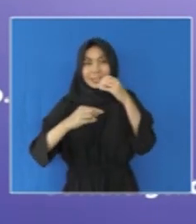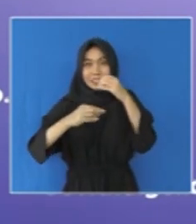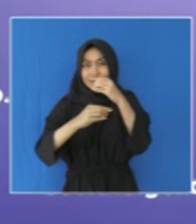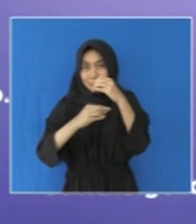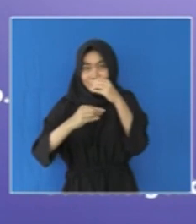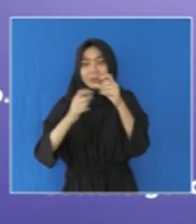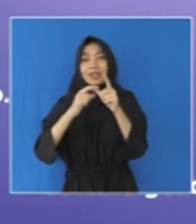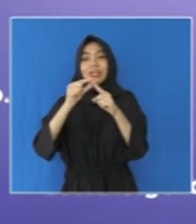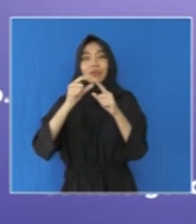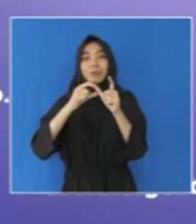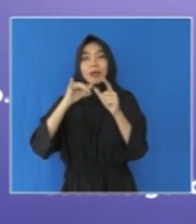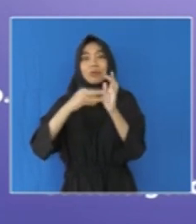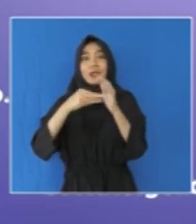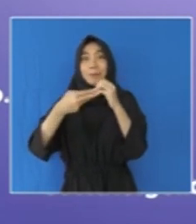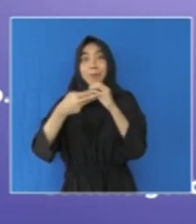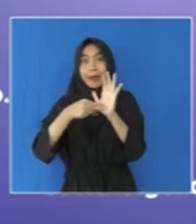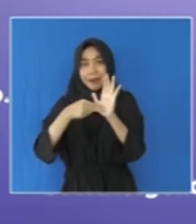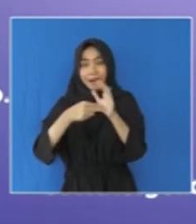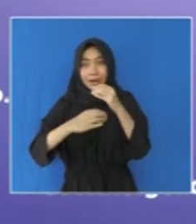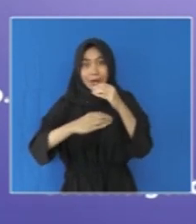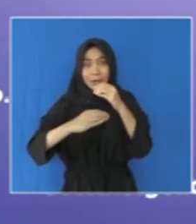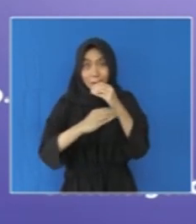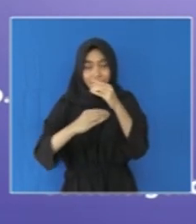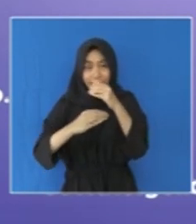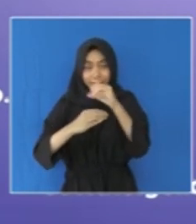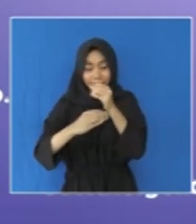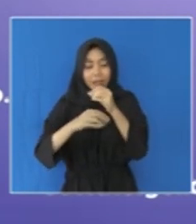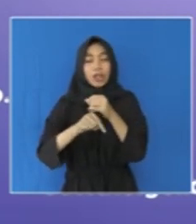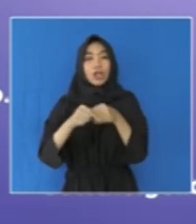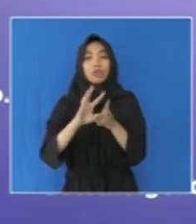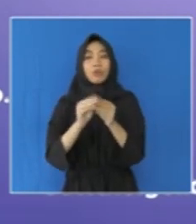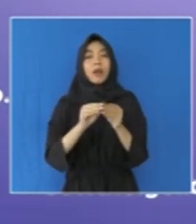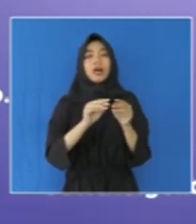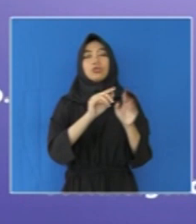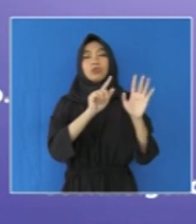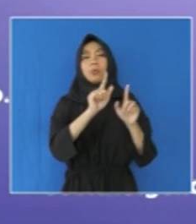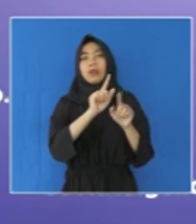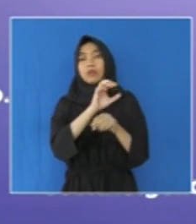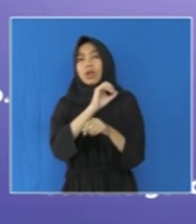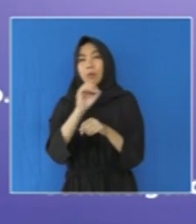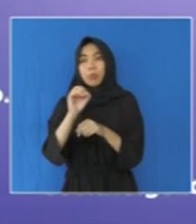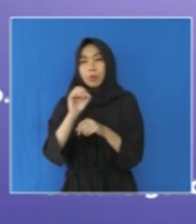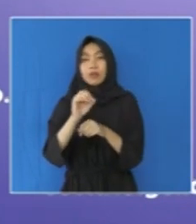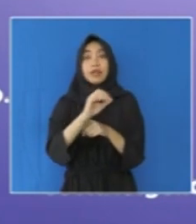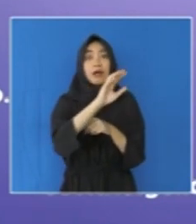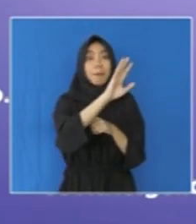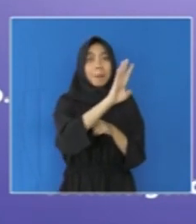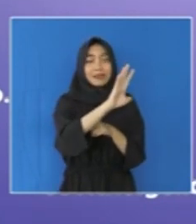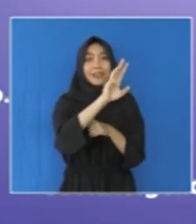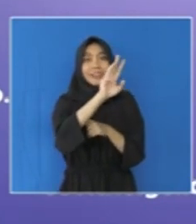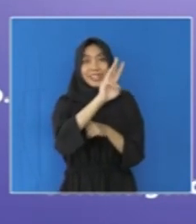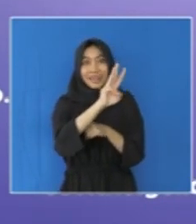40 9767 spesimen yang berasal dari 40